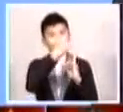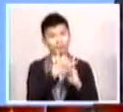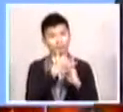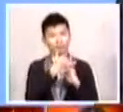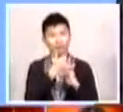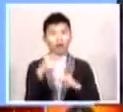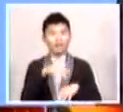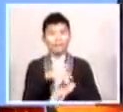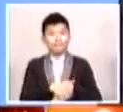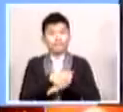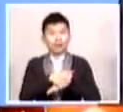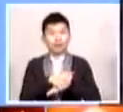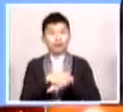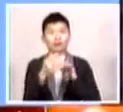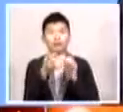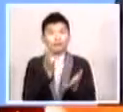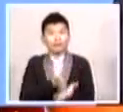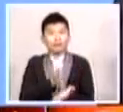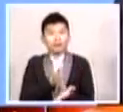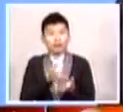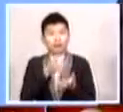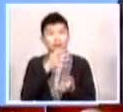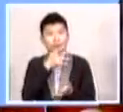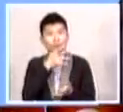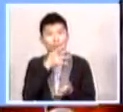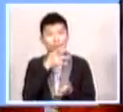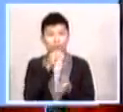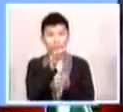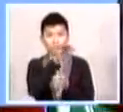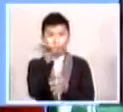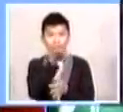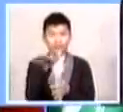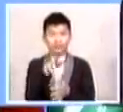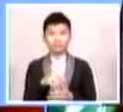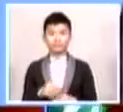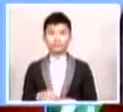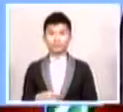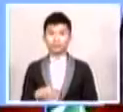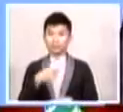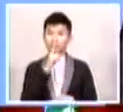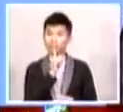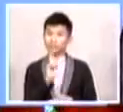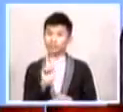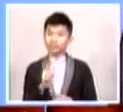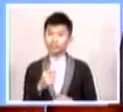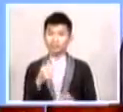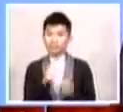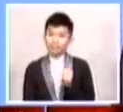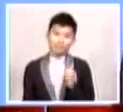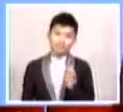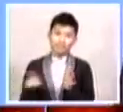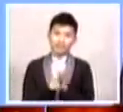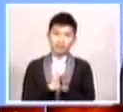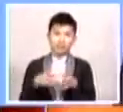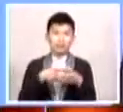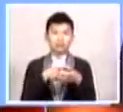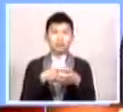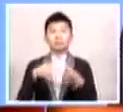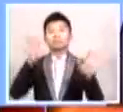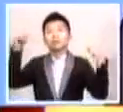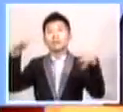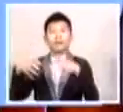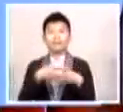我的手，讲一段足重要的话。碰柑一生从不拉帮结派，